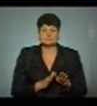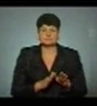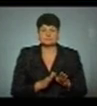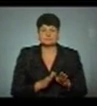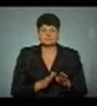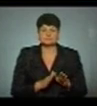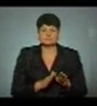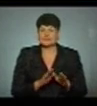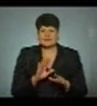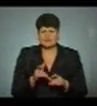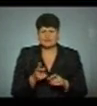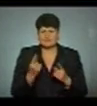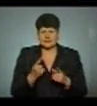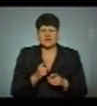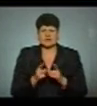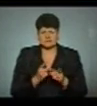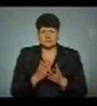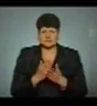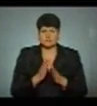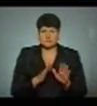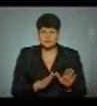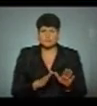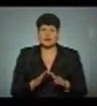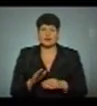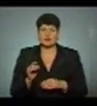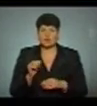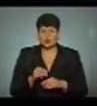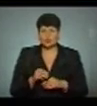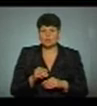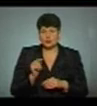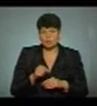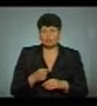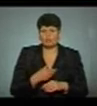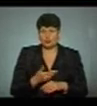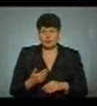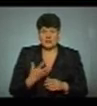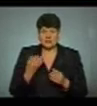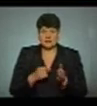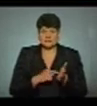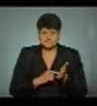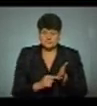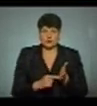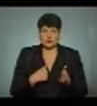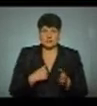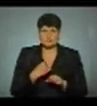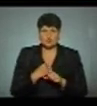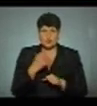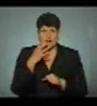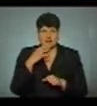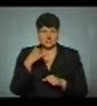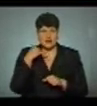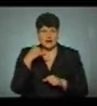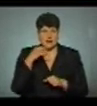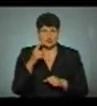медичної допомоги, ну, не суттєві там деякі зміни. Тому ми ще раз наголошуємо на тому, що в нас працює гаряча лінія 103,